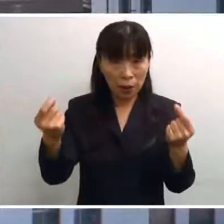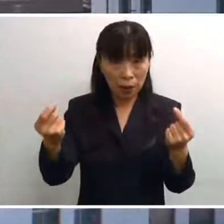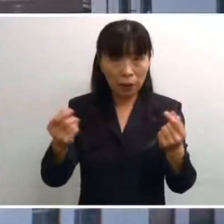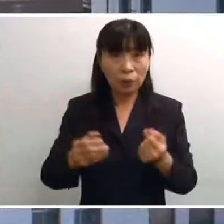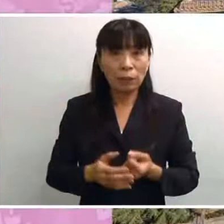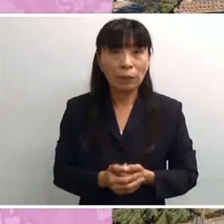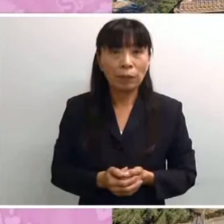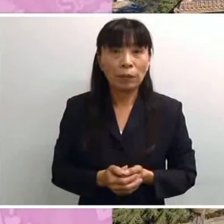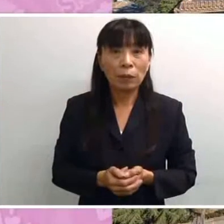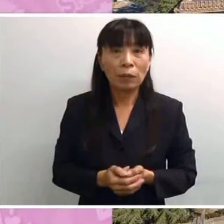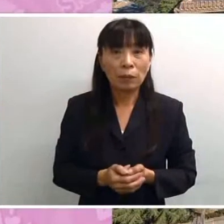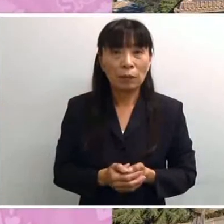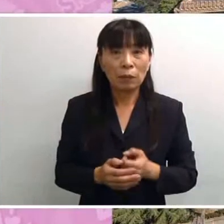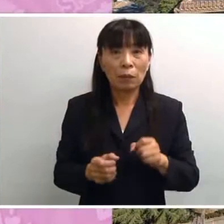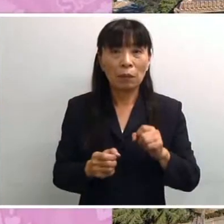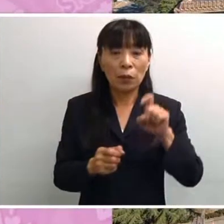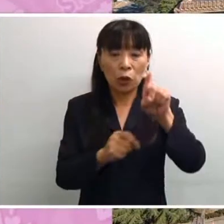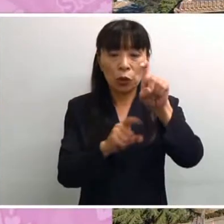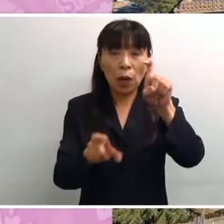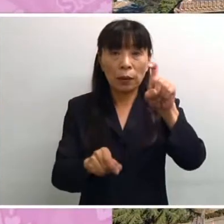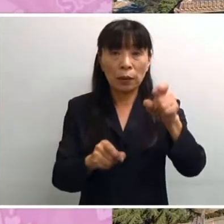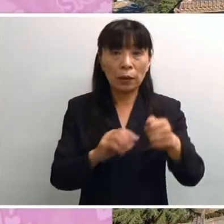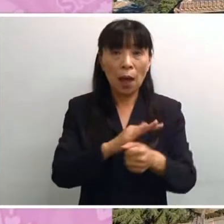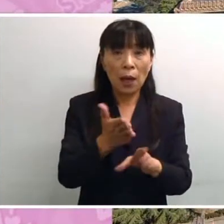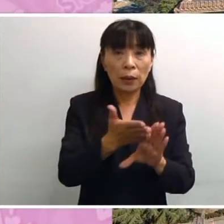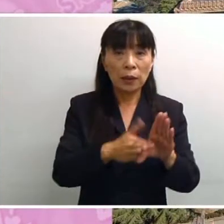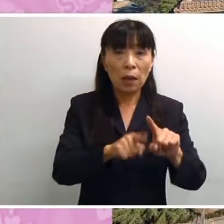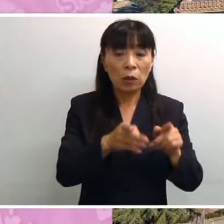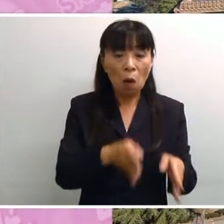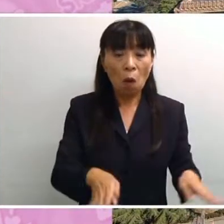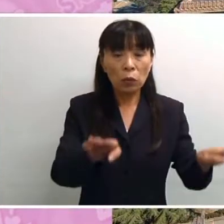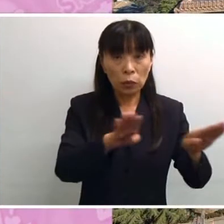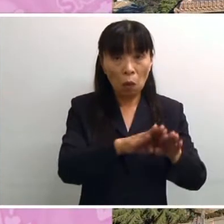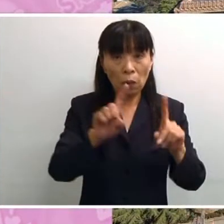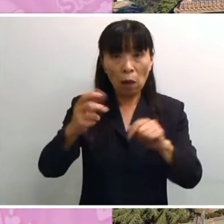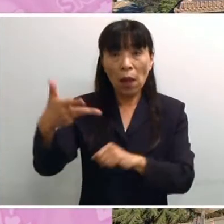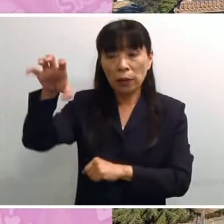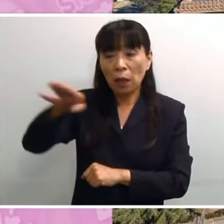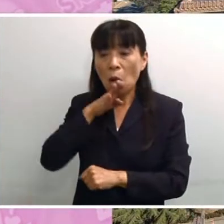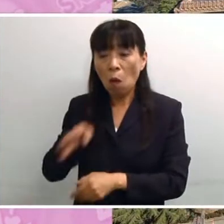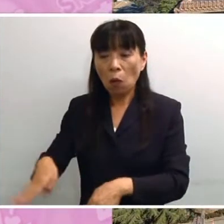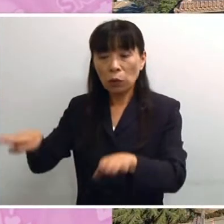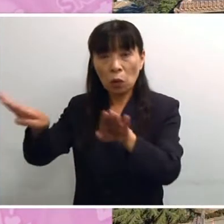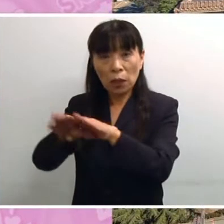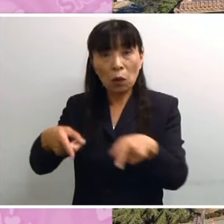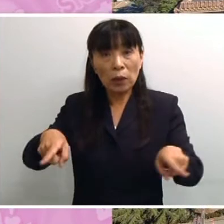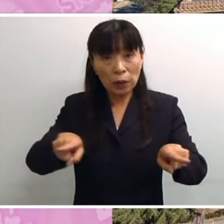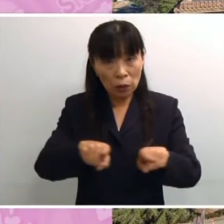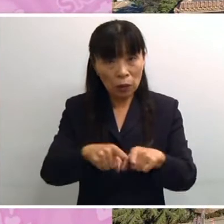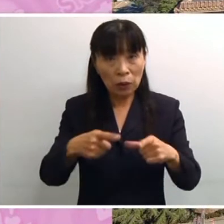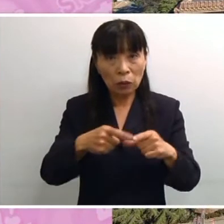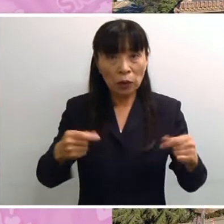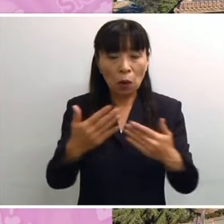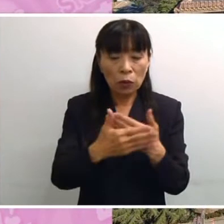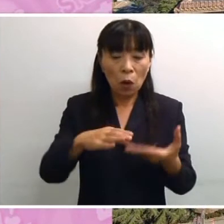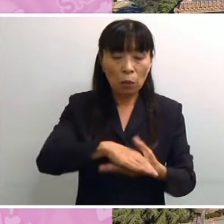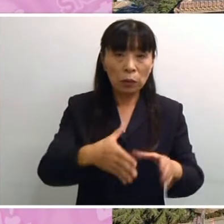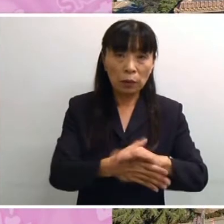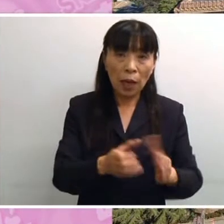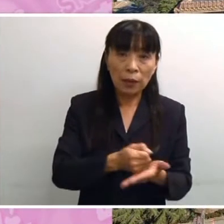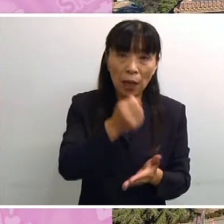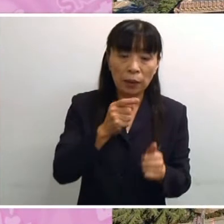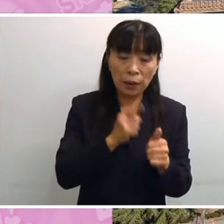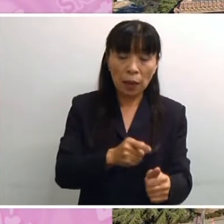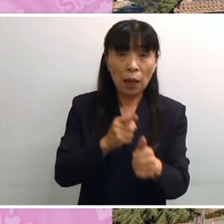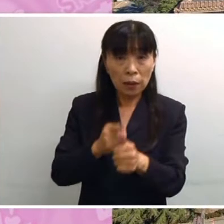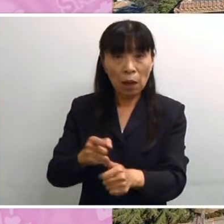です。そして先月愛知県庁本庁舎は名古屋市役所本庁舎とともに国の重要文化